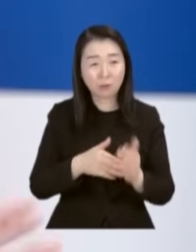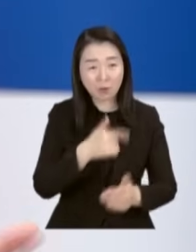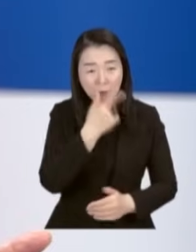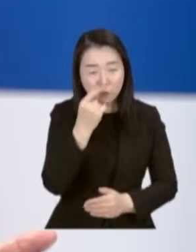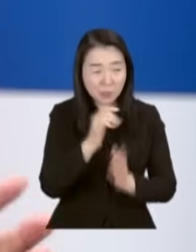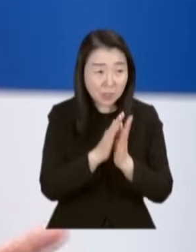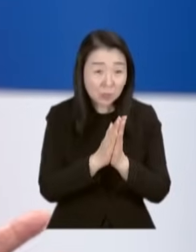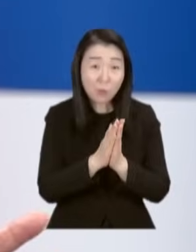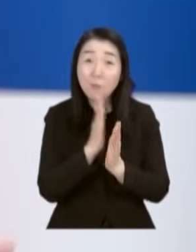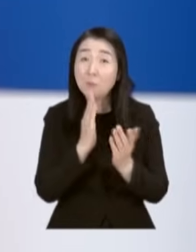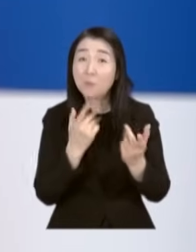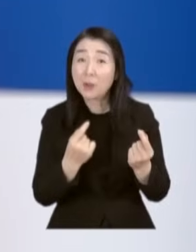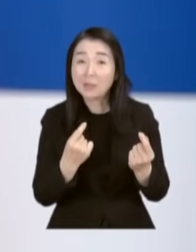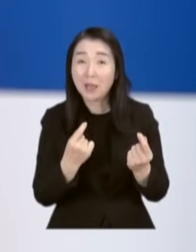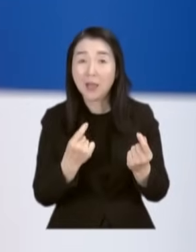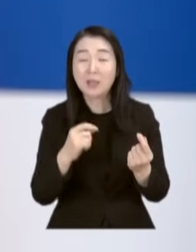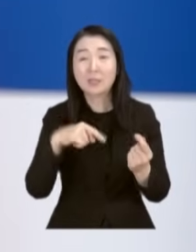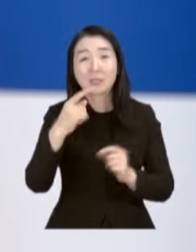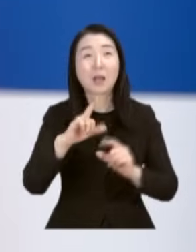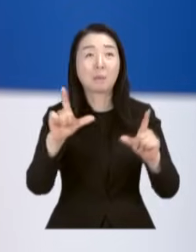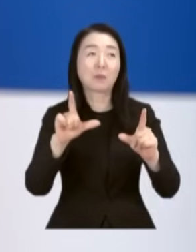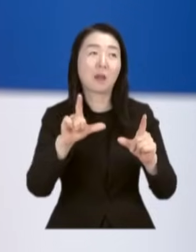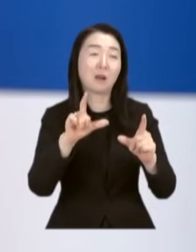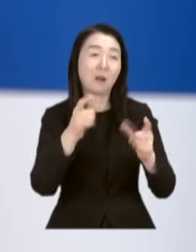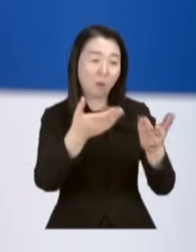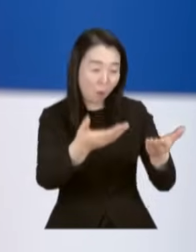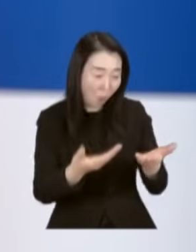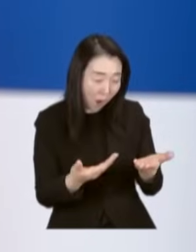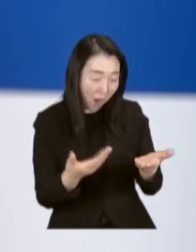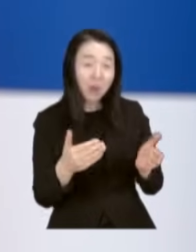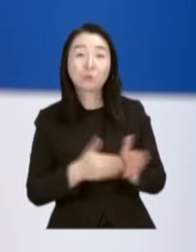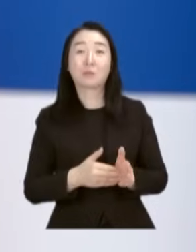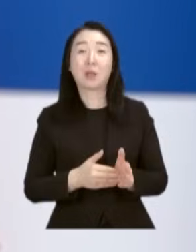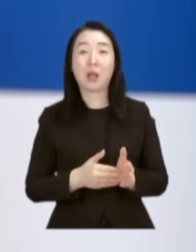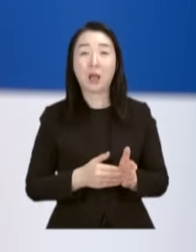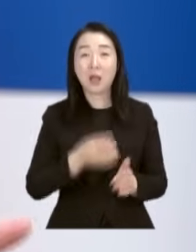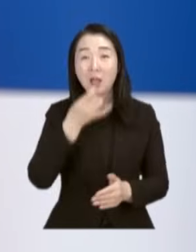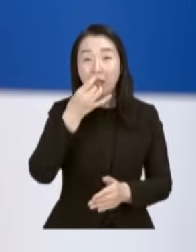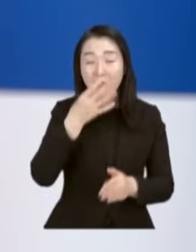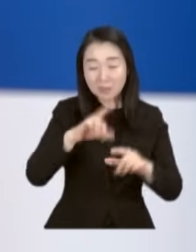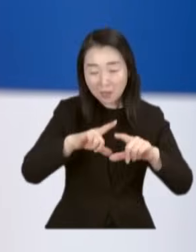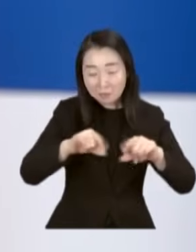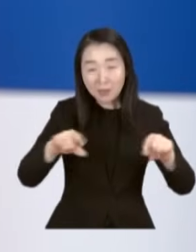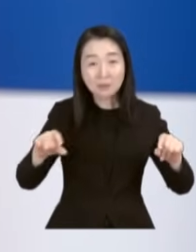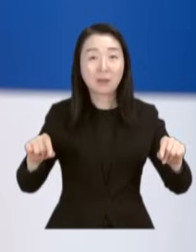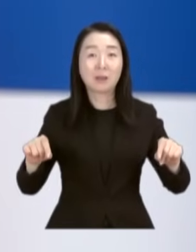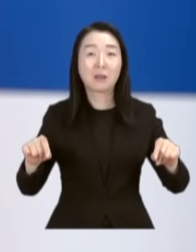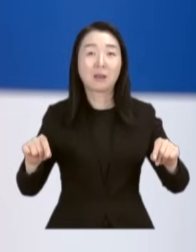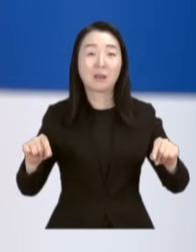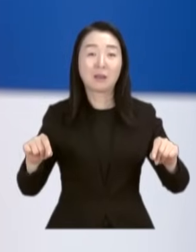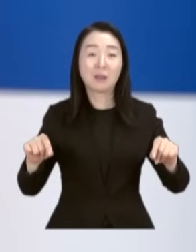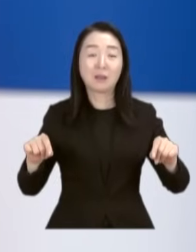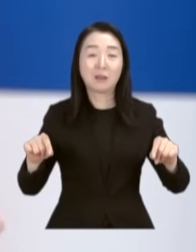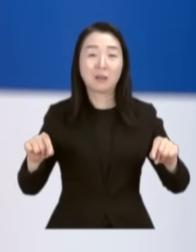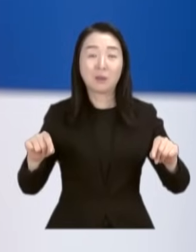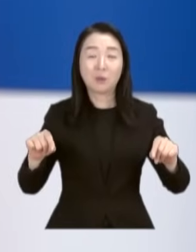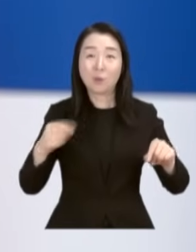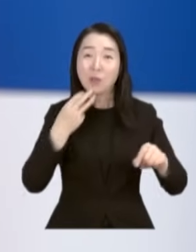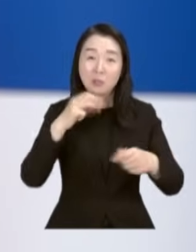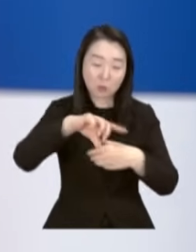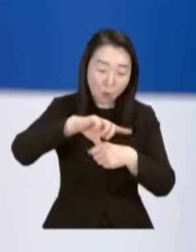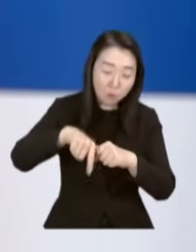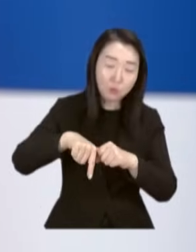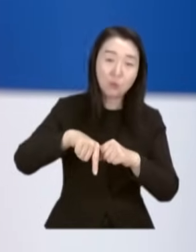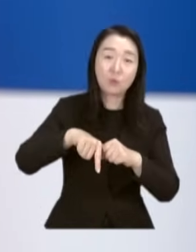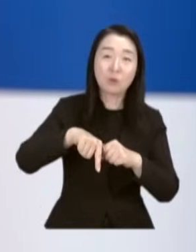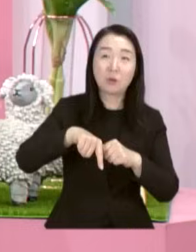우리가 모자란 거 기도하죠. 네. 어김없이 다음날 와 있어요. 쌀과 부식을 심지어 수도권뿐만